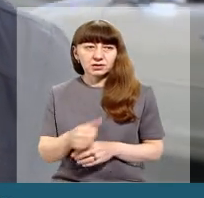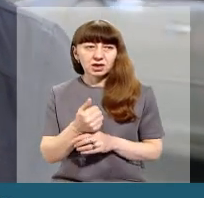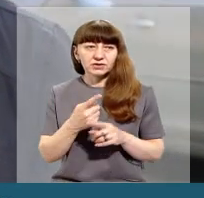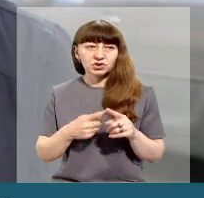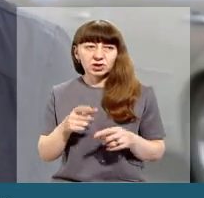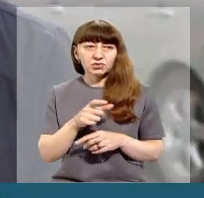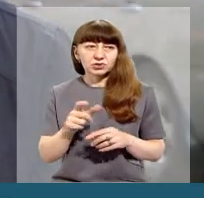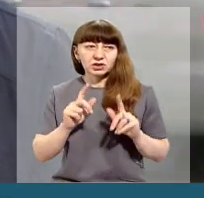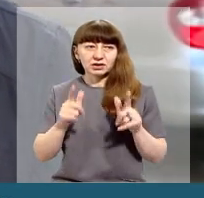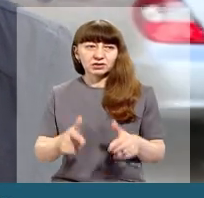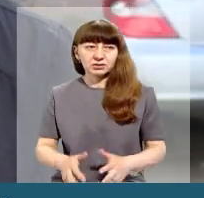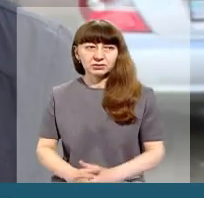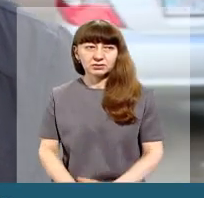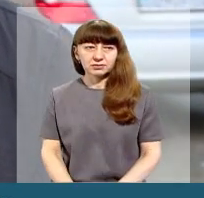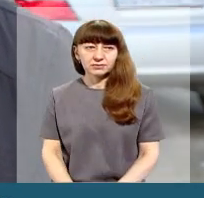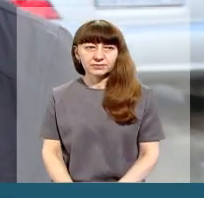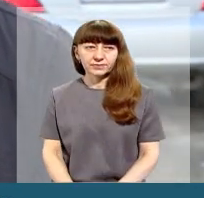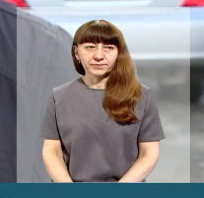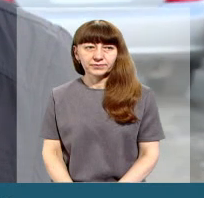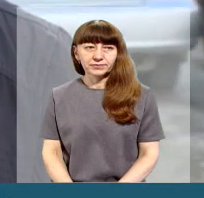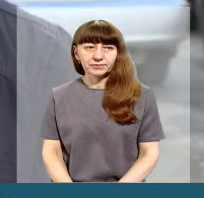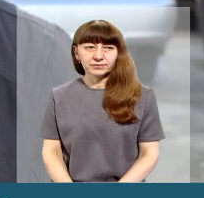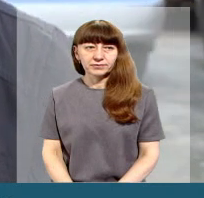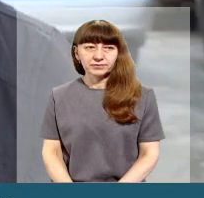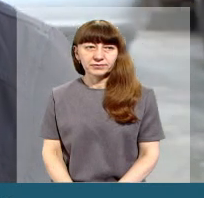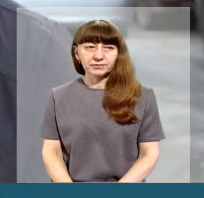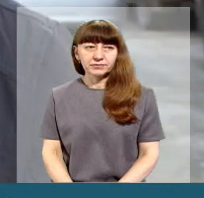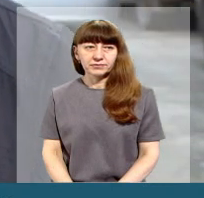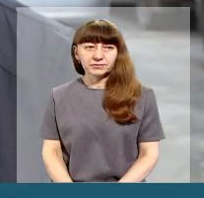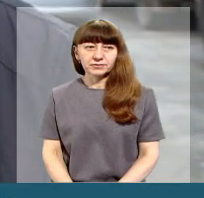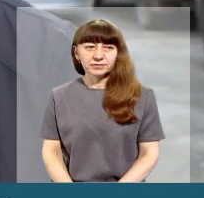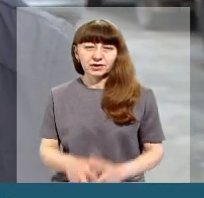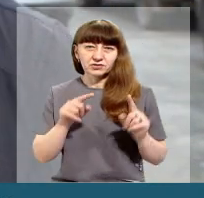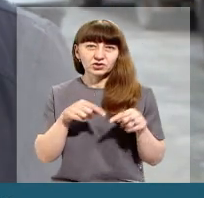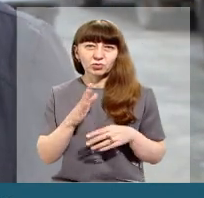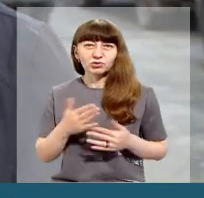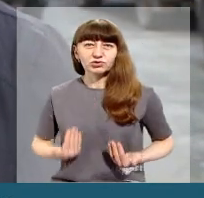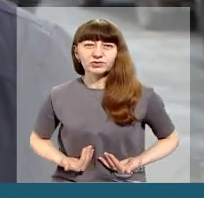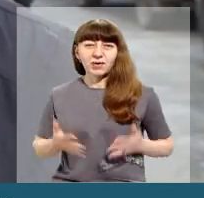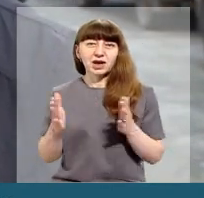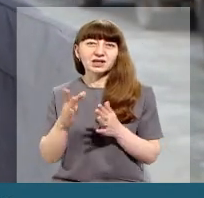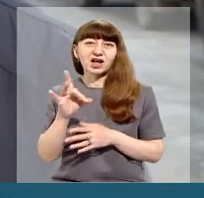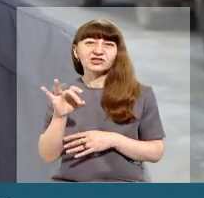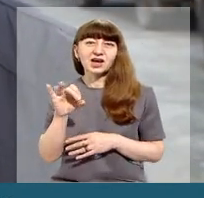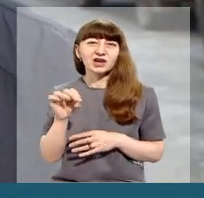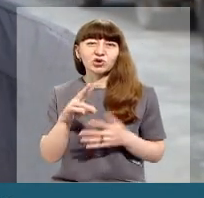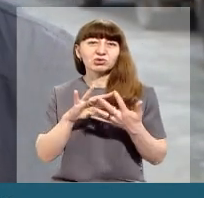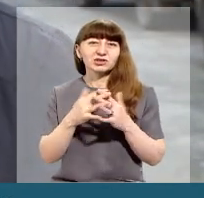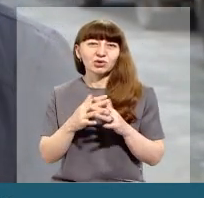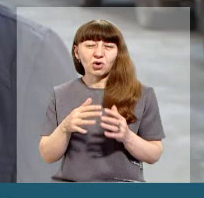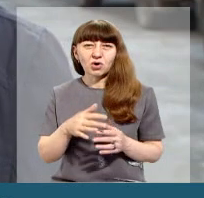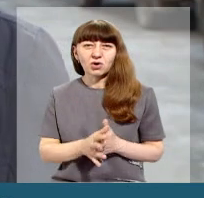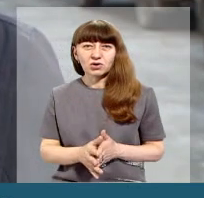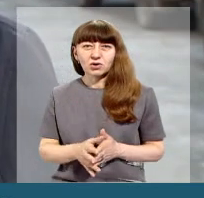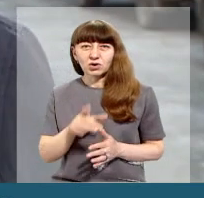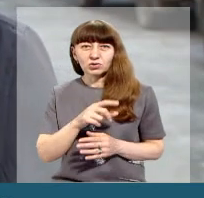масса согласилась. Как бы здесь будет маленькая Алтынсарина, наше село. Практически уже, как бы не